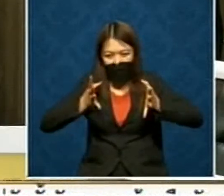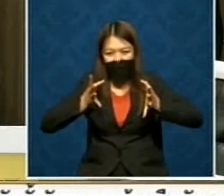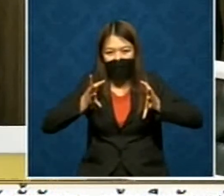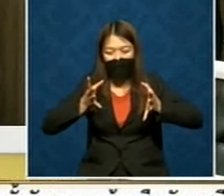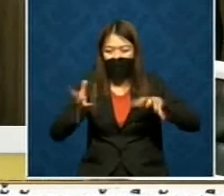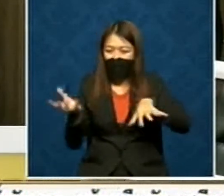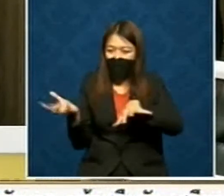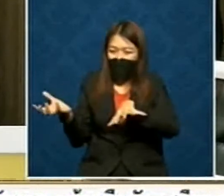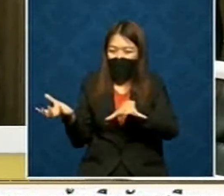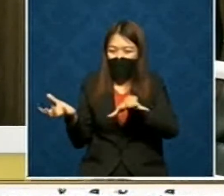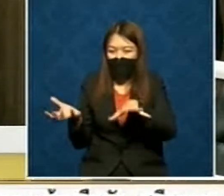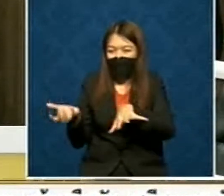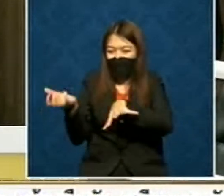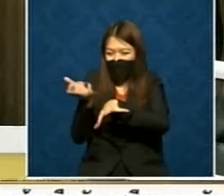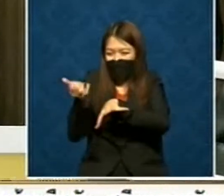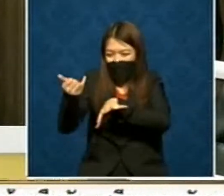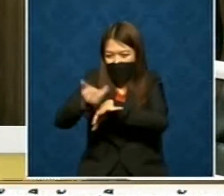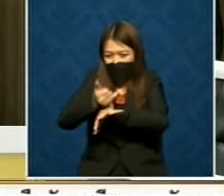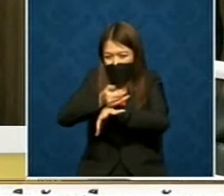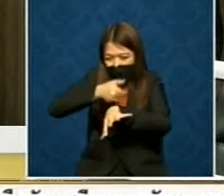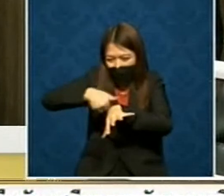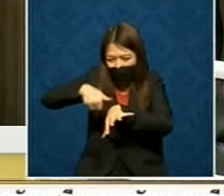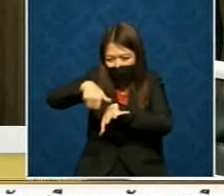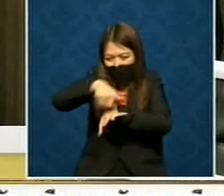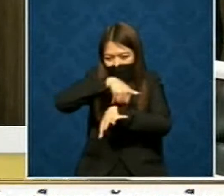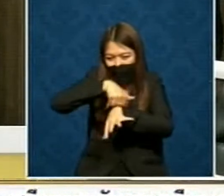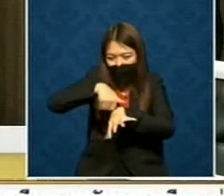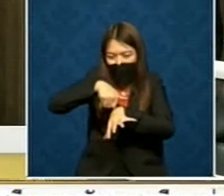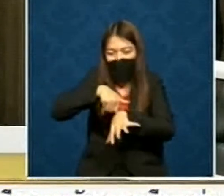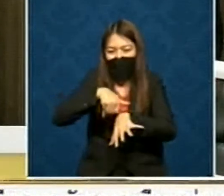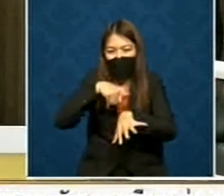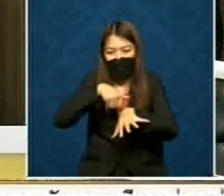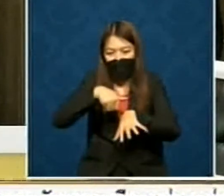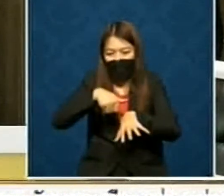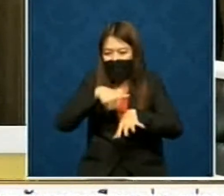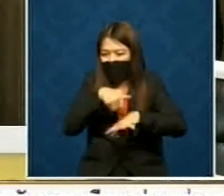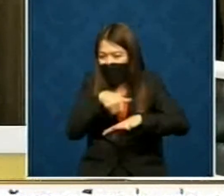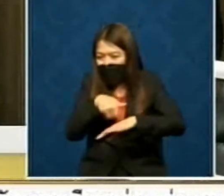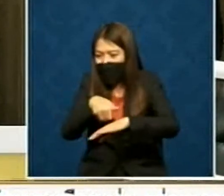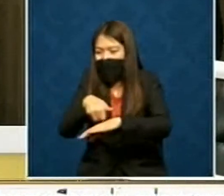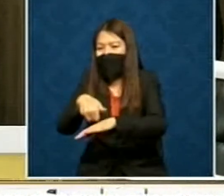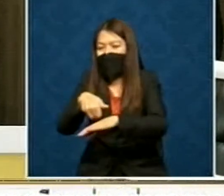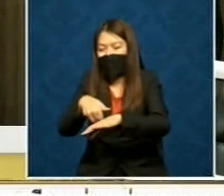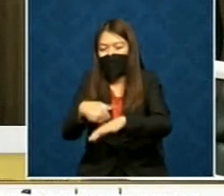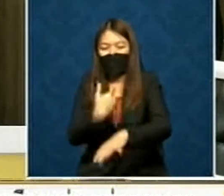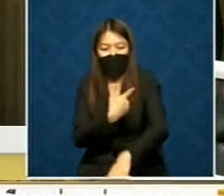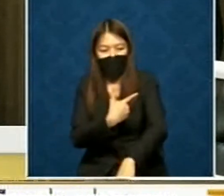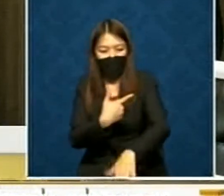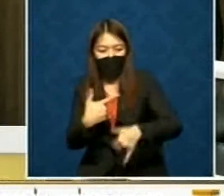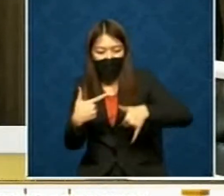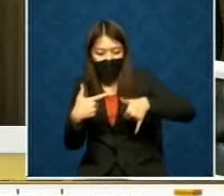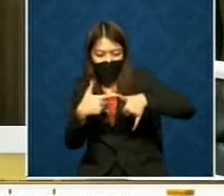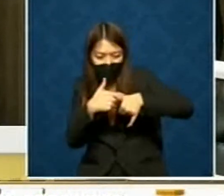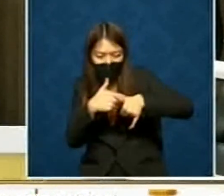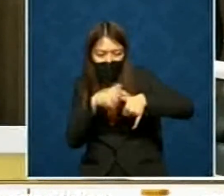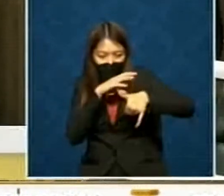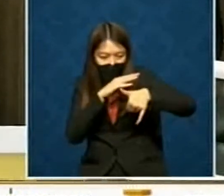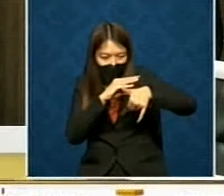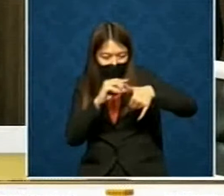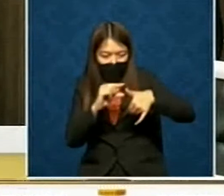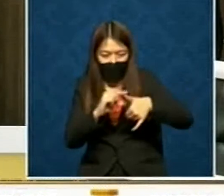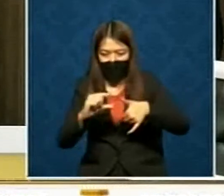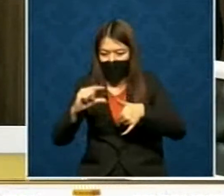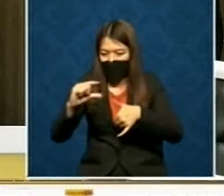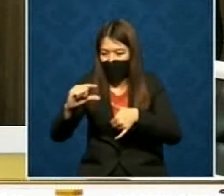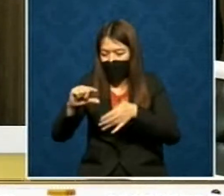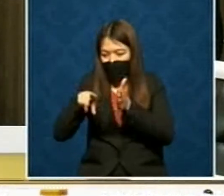ขนกทงวนทั้งคืน แลวมจะผ่านดานกักษัทได้ยัไงเพราหมูทุกตัวทออกจากพื้ที่ระบาจะต้องเจอเลือดคำตอบงายนดเดยวครั คา